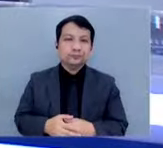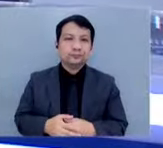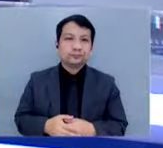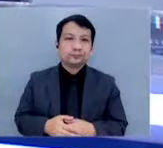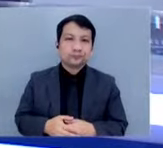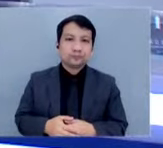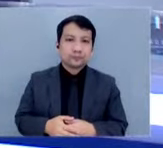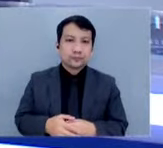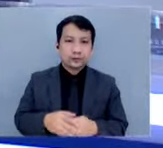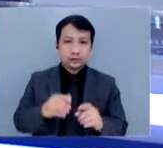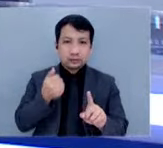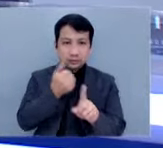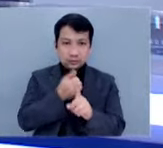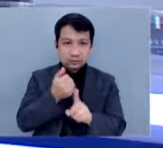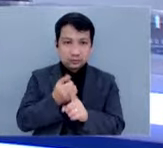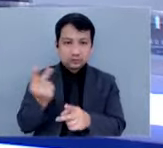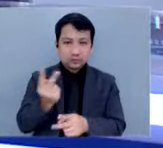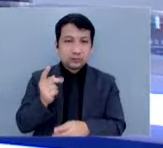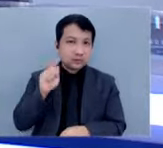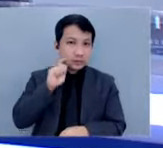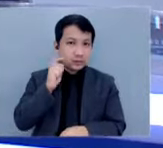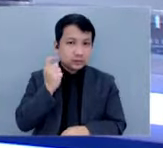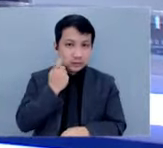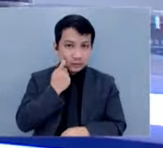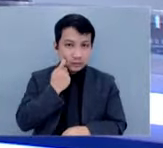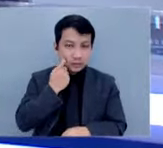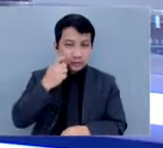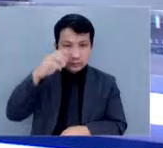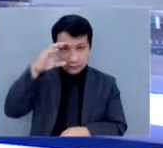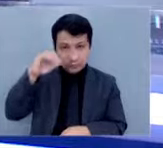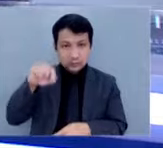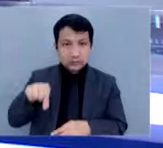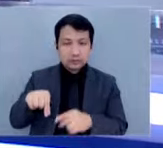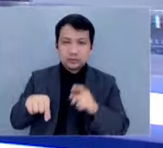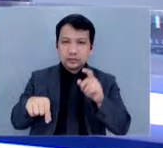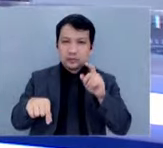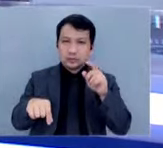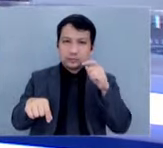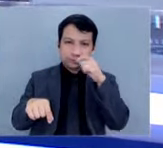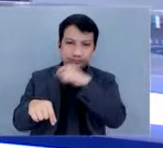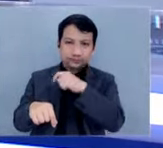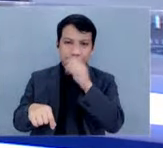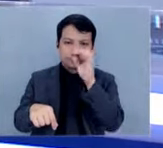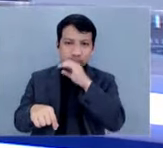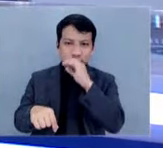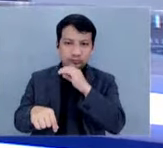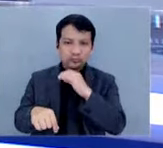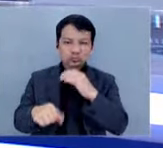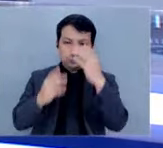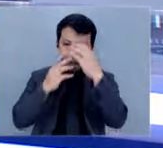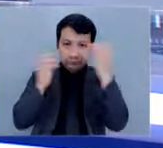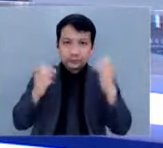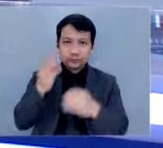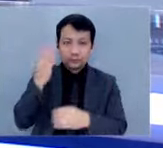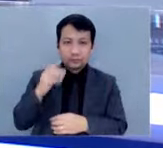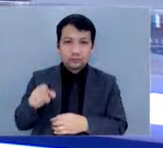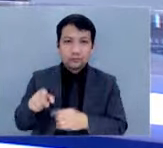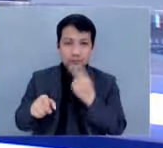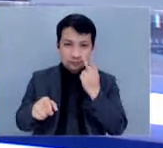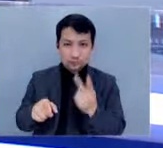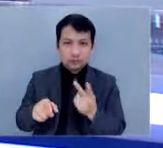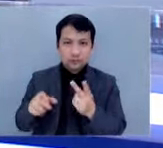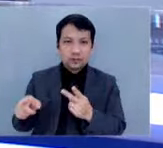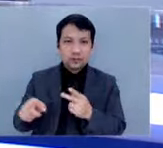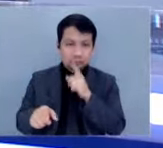Bugbog ang inabot ng dalawang transwoman sa kamay ng isang Taiwanese sa Cebu na batid daw ang dayuhan nang mabisto ang kanilang tunay